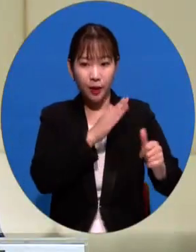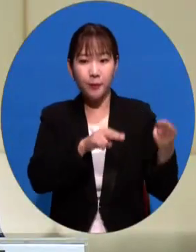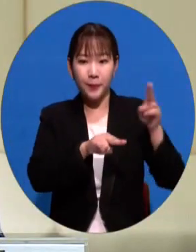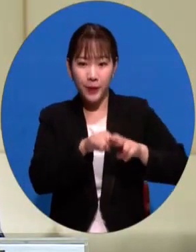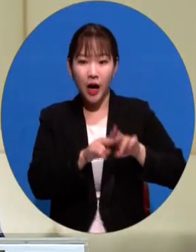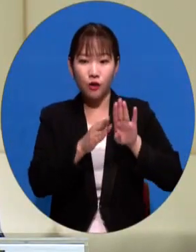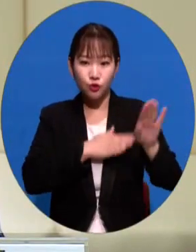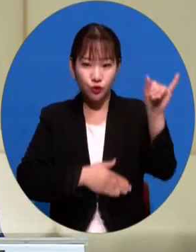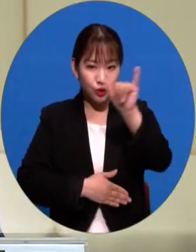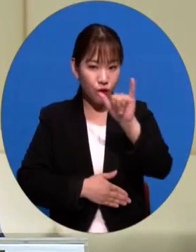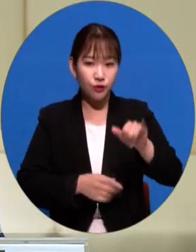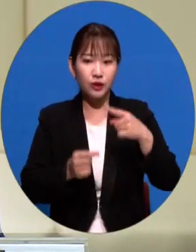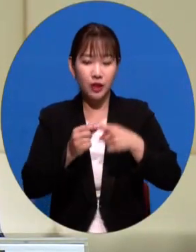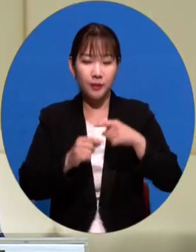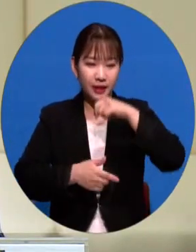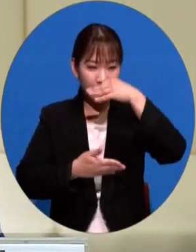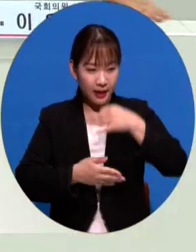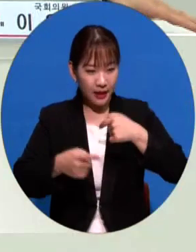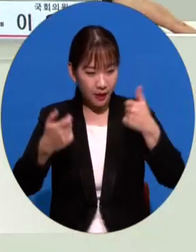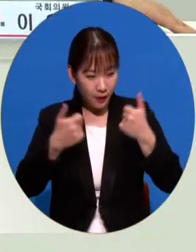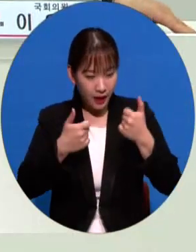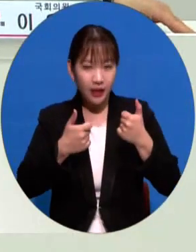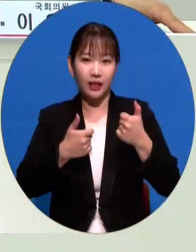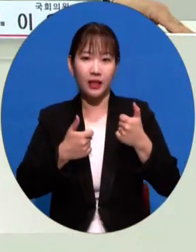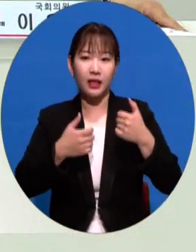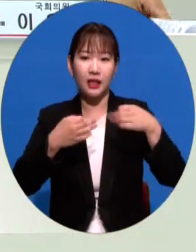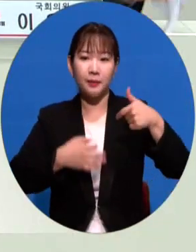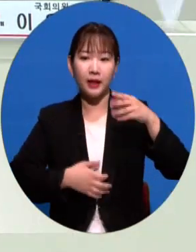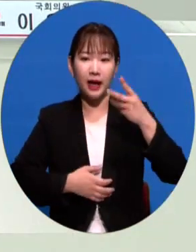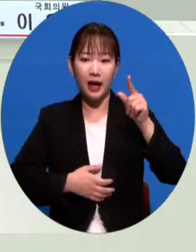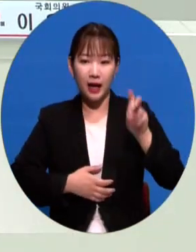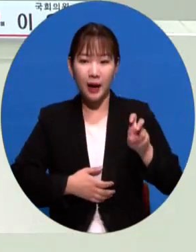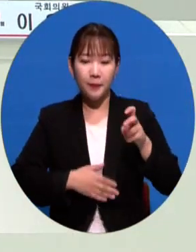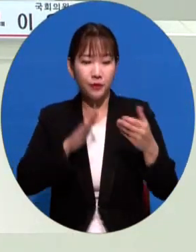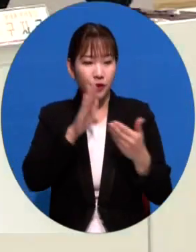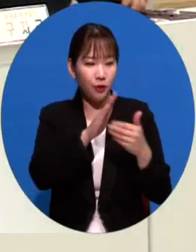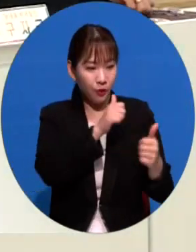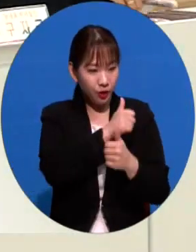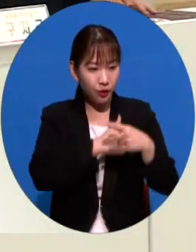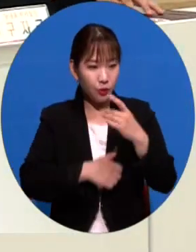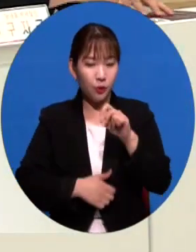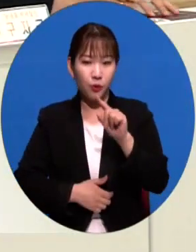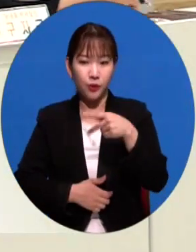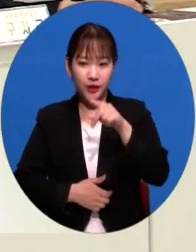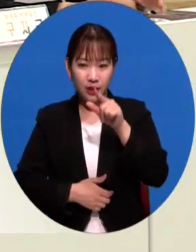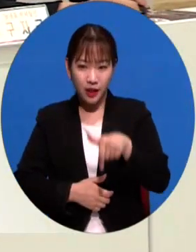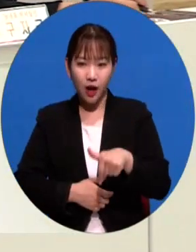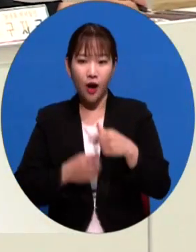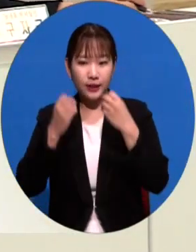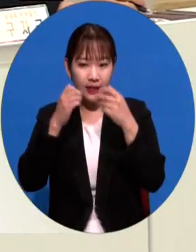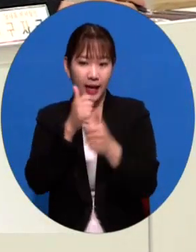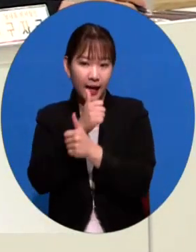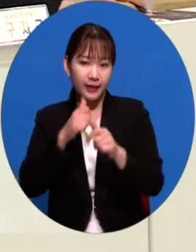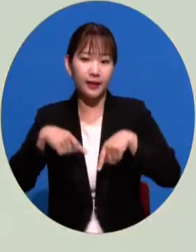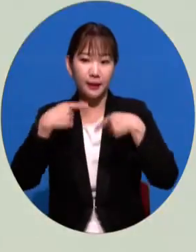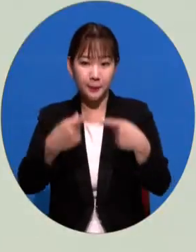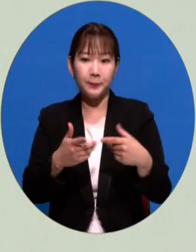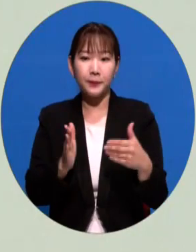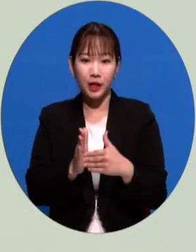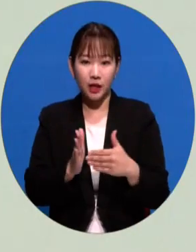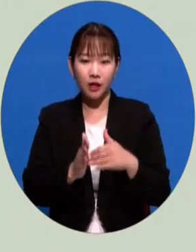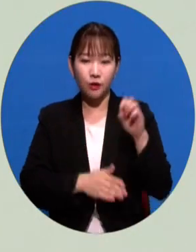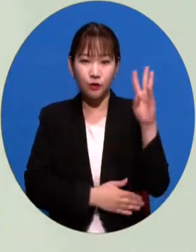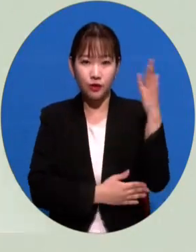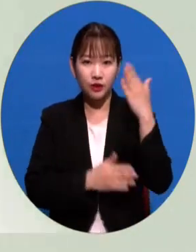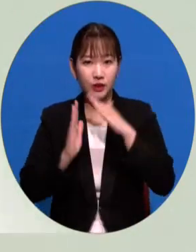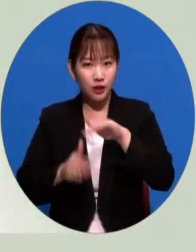첫 예산정책협의회로 광주 출신 김가람 최고위원과 송원석 국회 예결위 신임 간사 등이 참석했습니다.